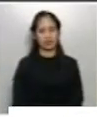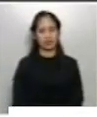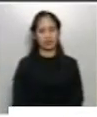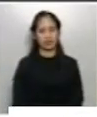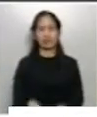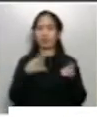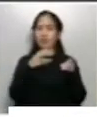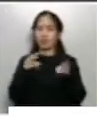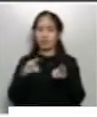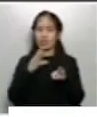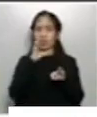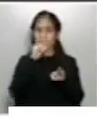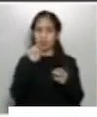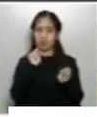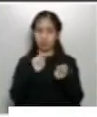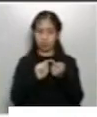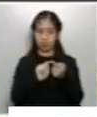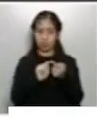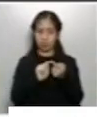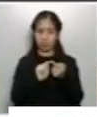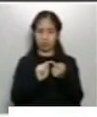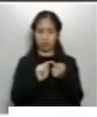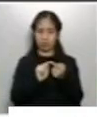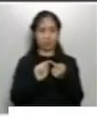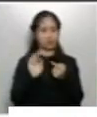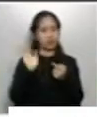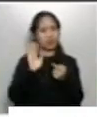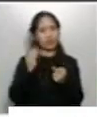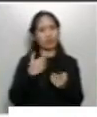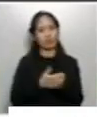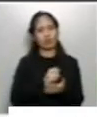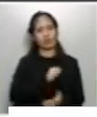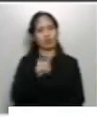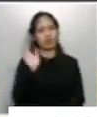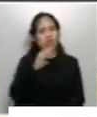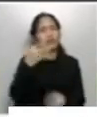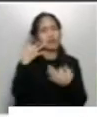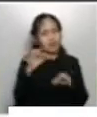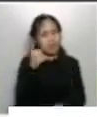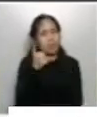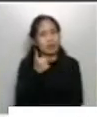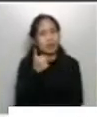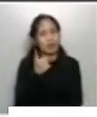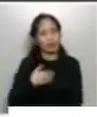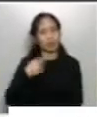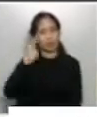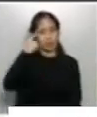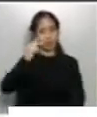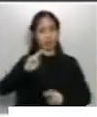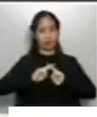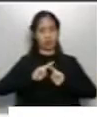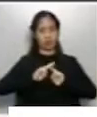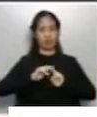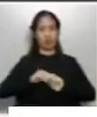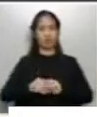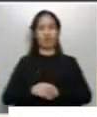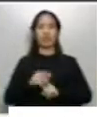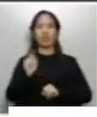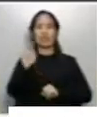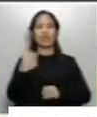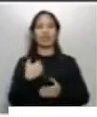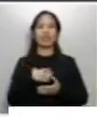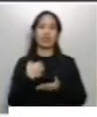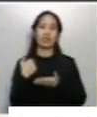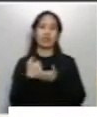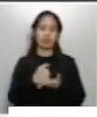ธีการที่ว่านี่ไม่ต้องเสียตังค์เลยในความคิดเห็นผม พราะนั้นไหนๆก็จะช่วยเขา